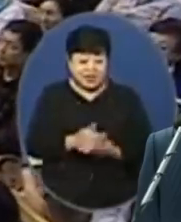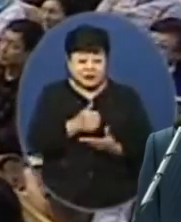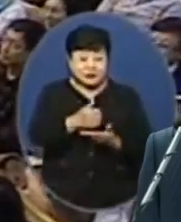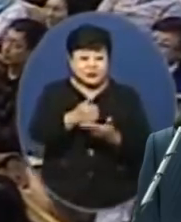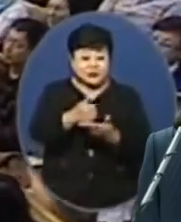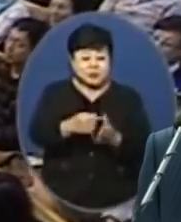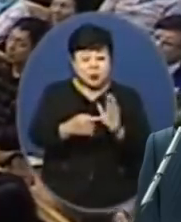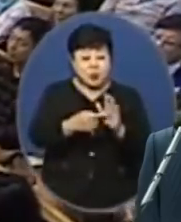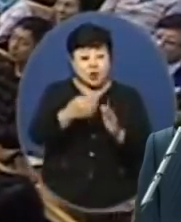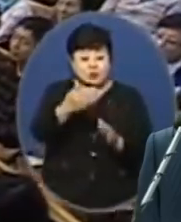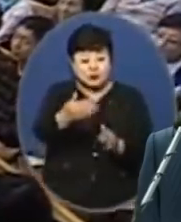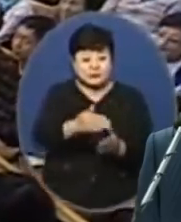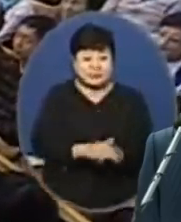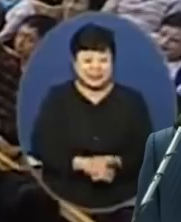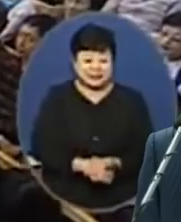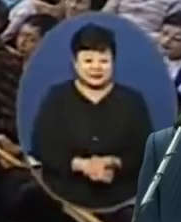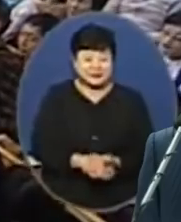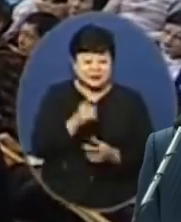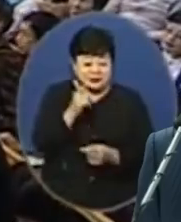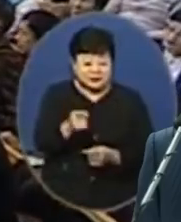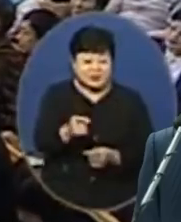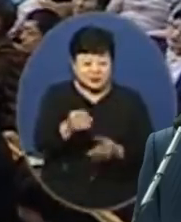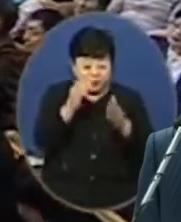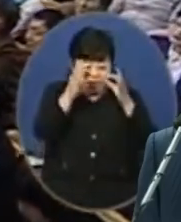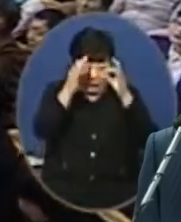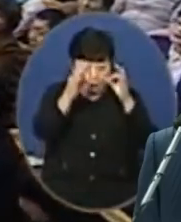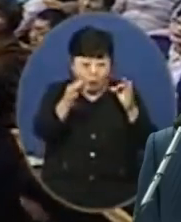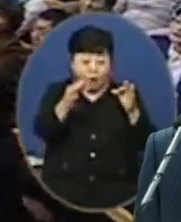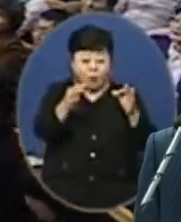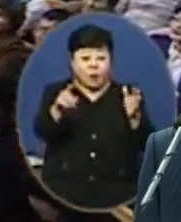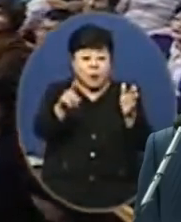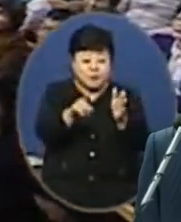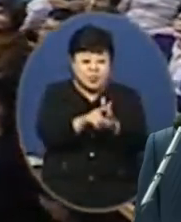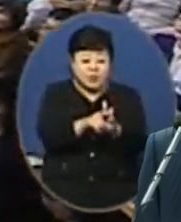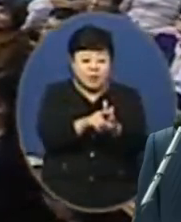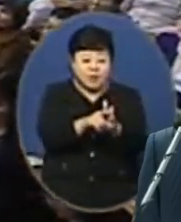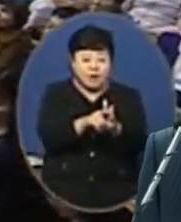주님은 보여주십니다. 그것을 바라보고 믿고